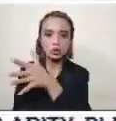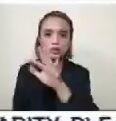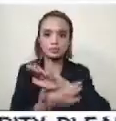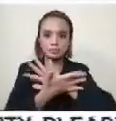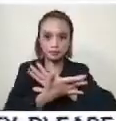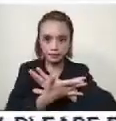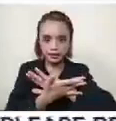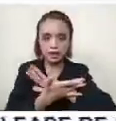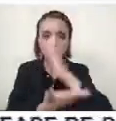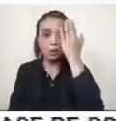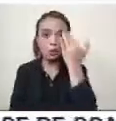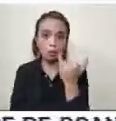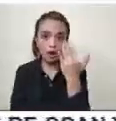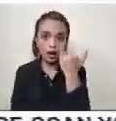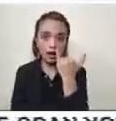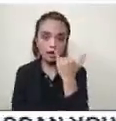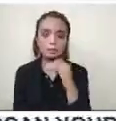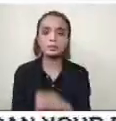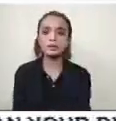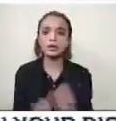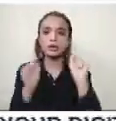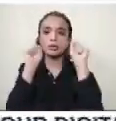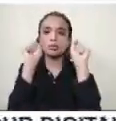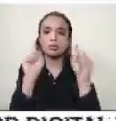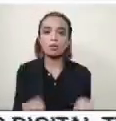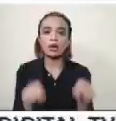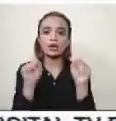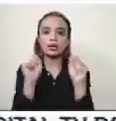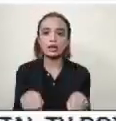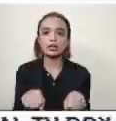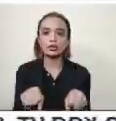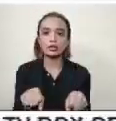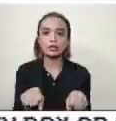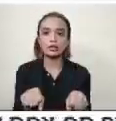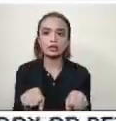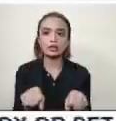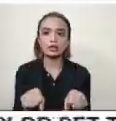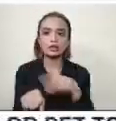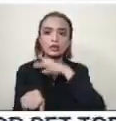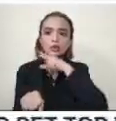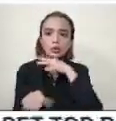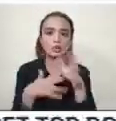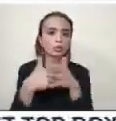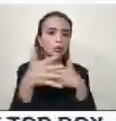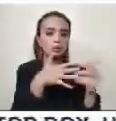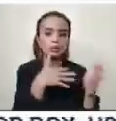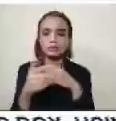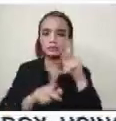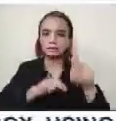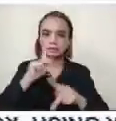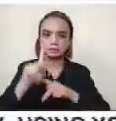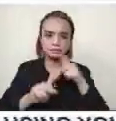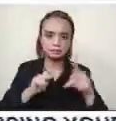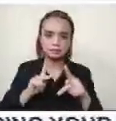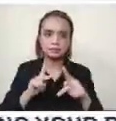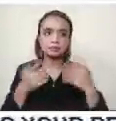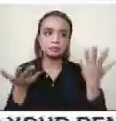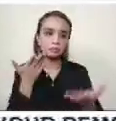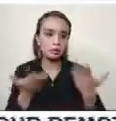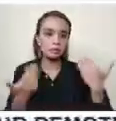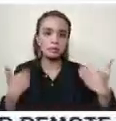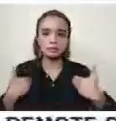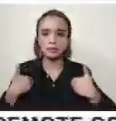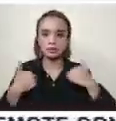95.9% naman ang mild, 1.3% ang asymptomatic, 1.2% ang severe,